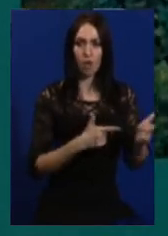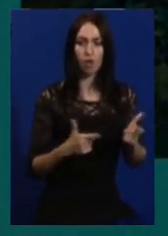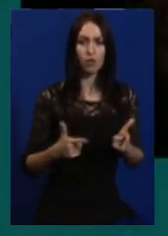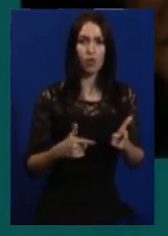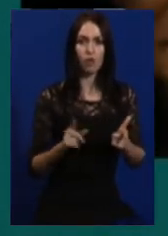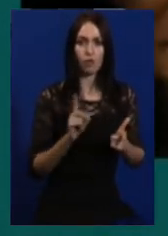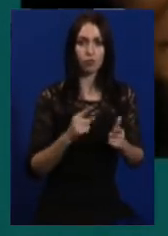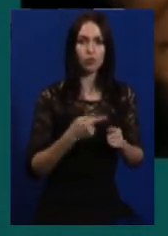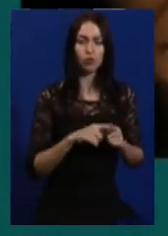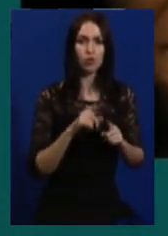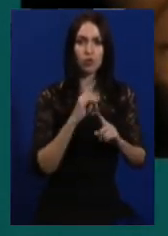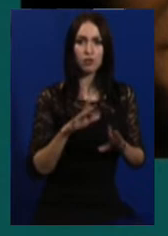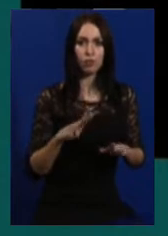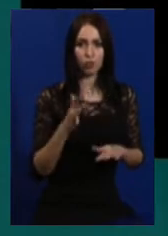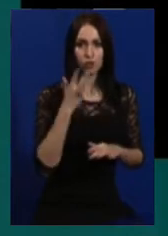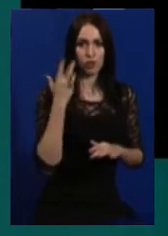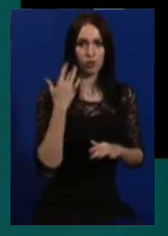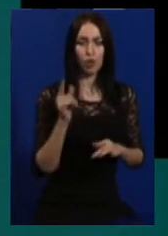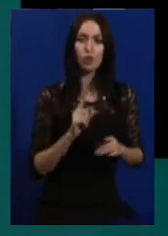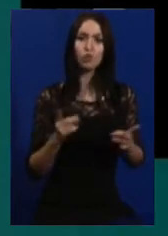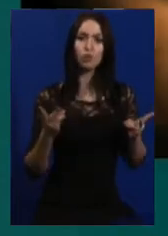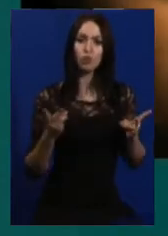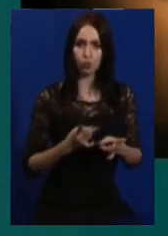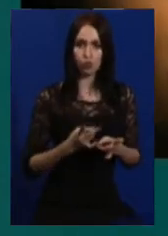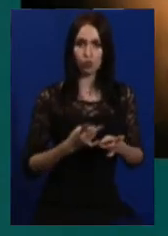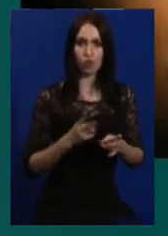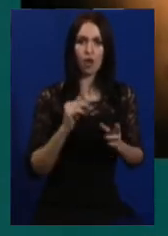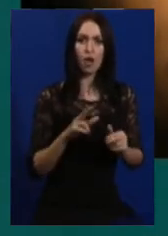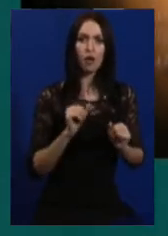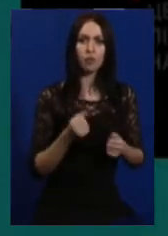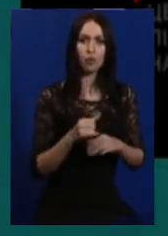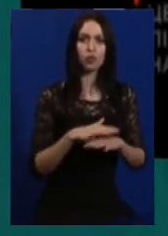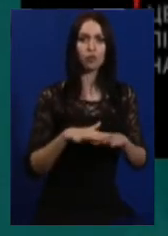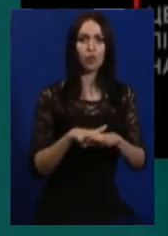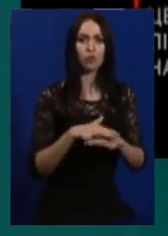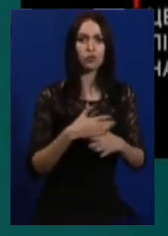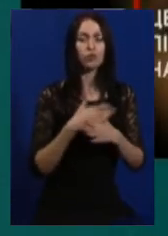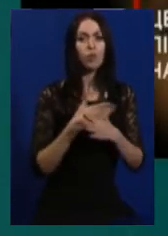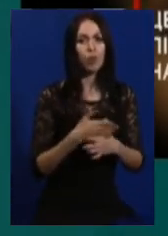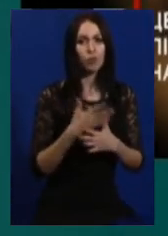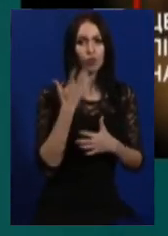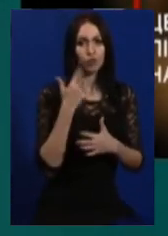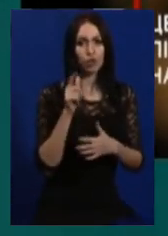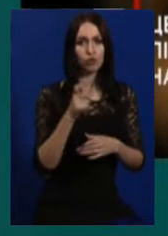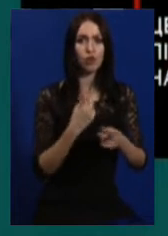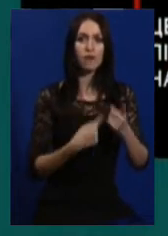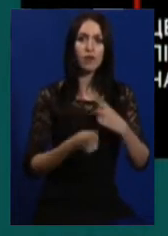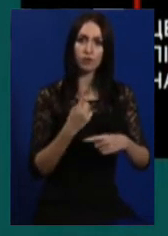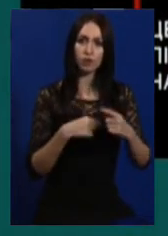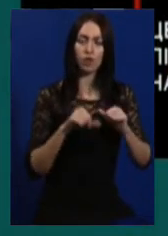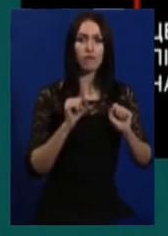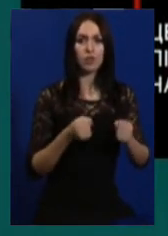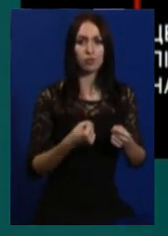что это не будет легко хочу потребно дик можно с успешно допомогти вот люди на power таити нужно